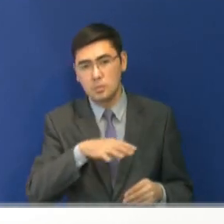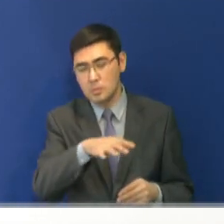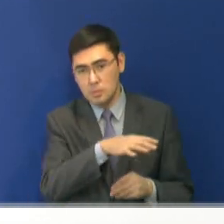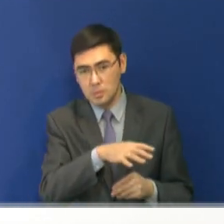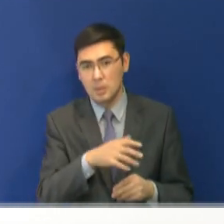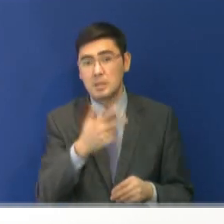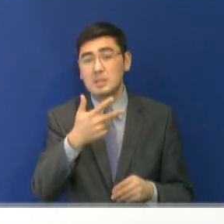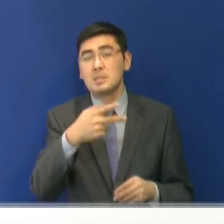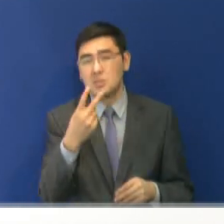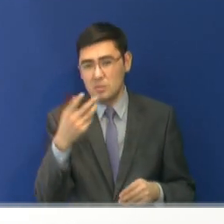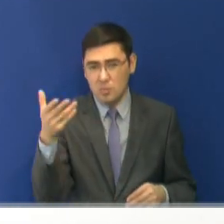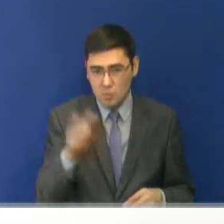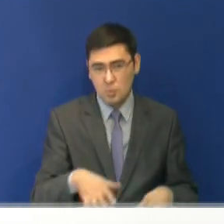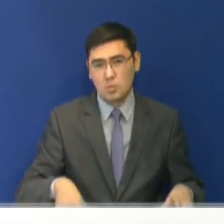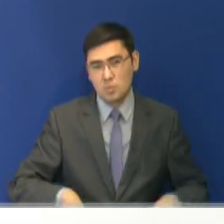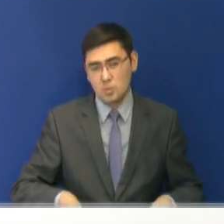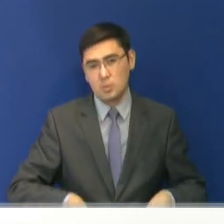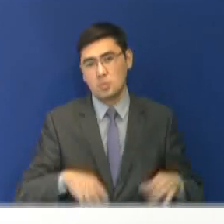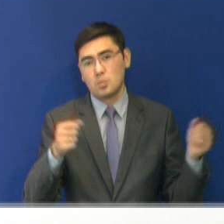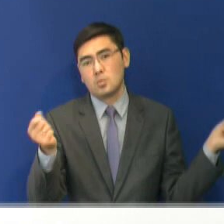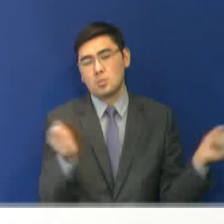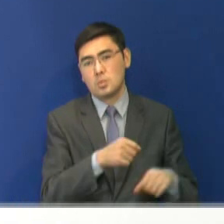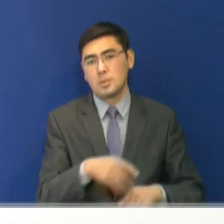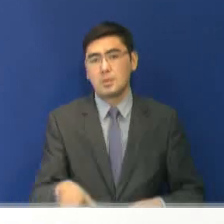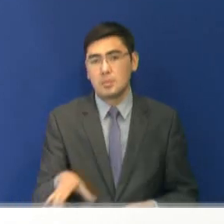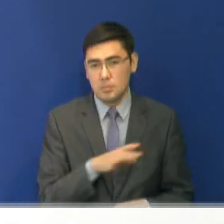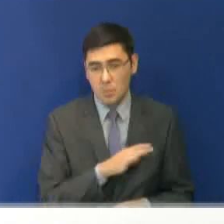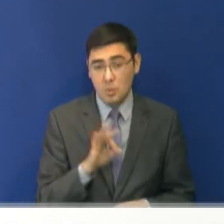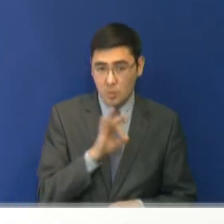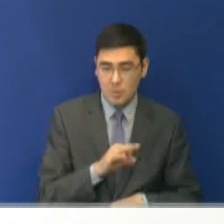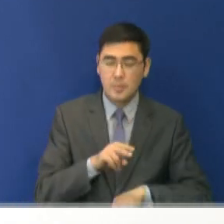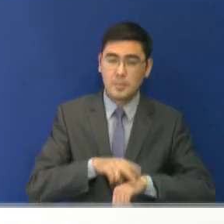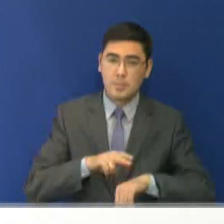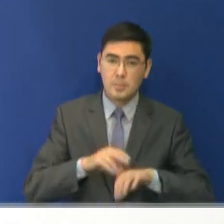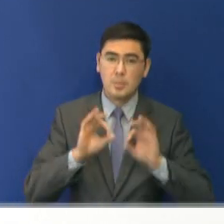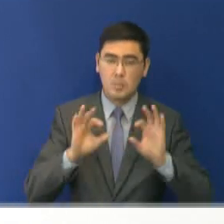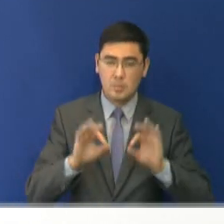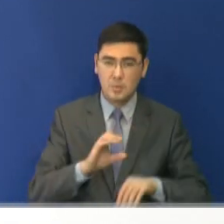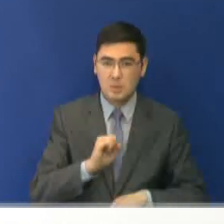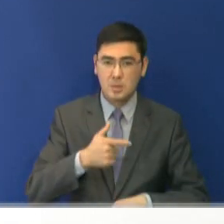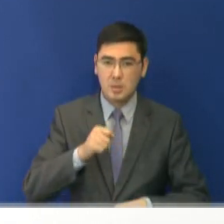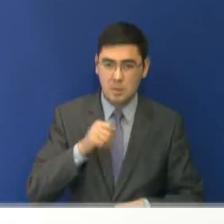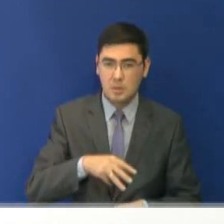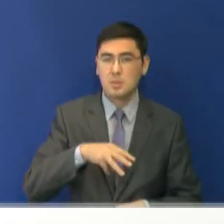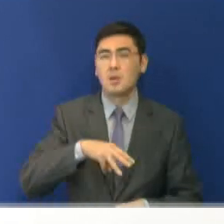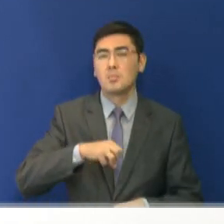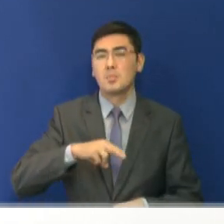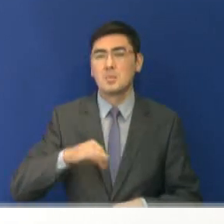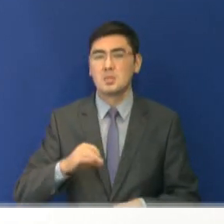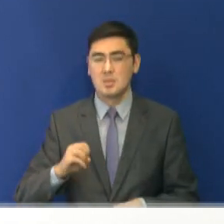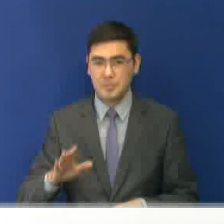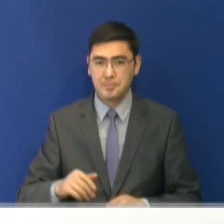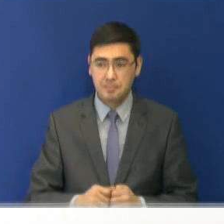крестьянского хозяйства 32 головы лошадей, рассказал начальник областного департамента полиции Сагат Мадиев. Подозреваем,